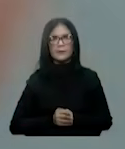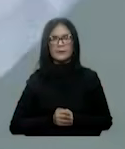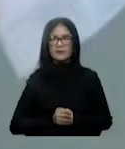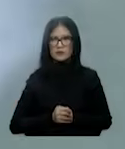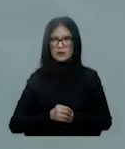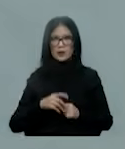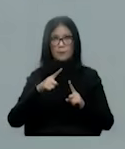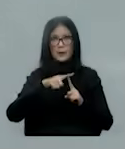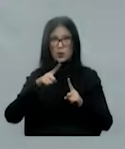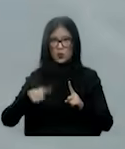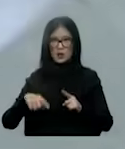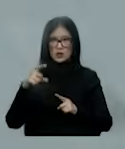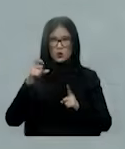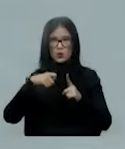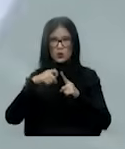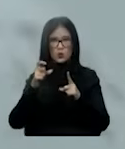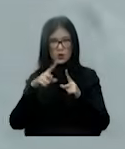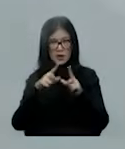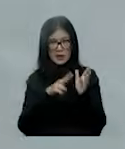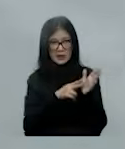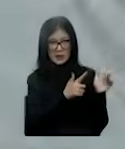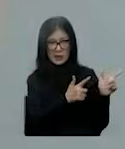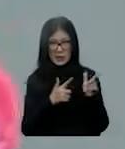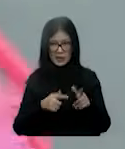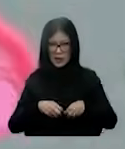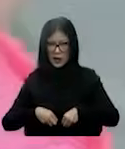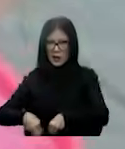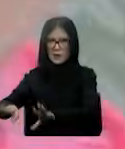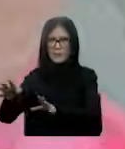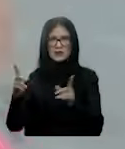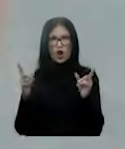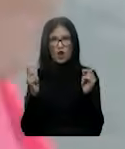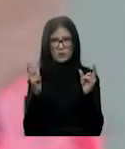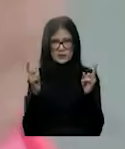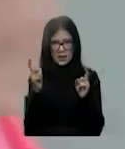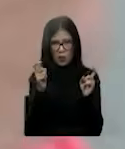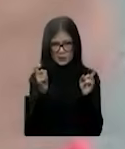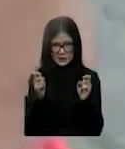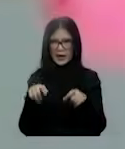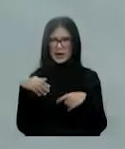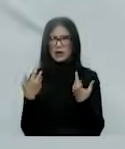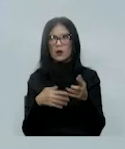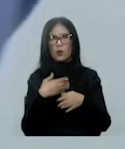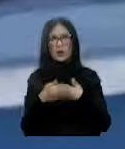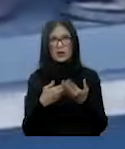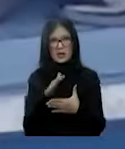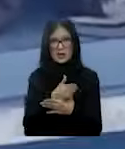Petugas Bea dan Cukai dan TNI Angkatan Laut melepas liarkan lobster jenis pasir ke perairan Kepulauan Riau. Lobster